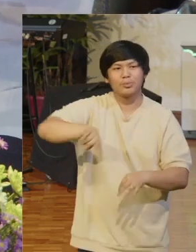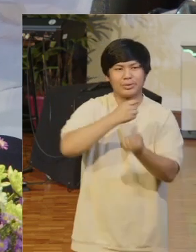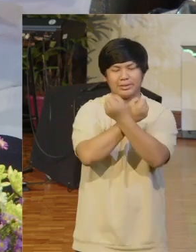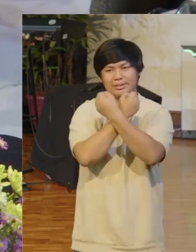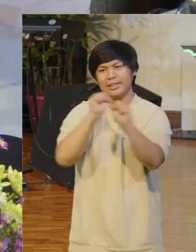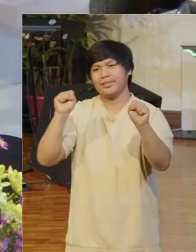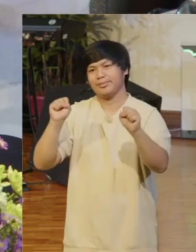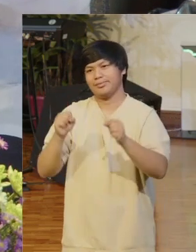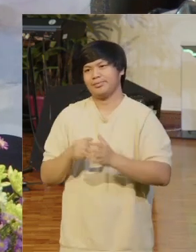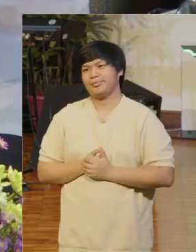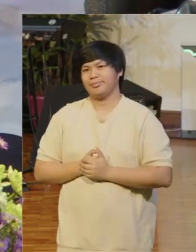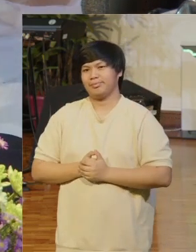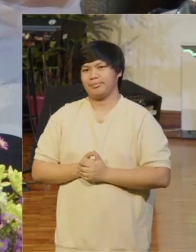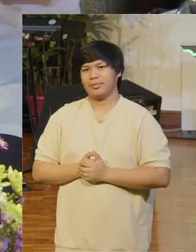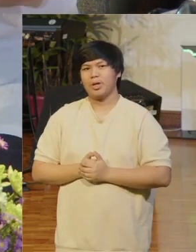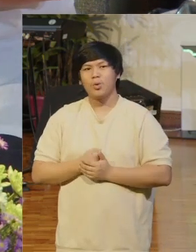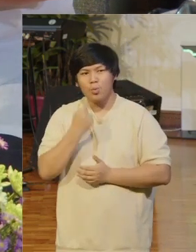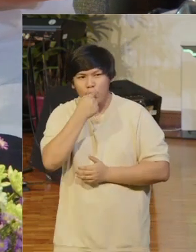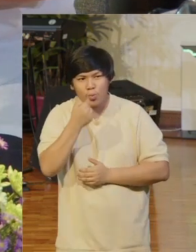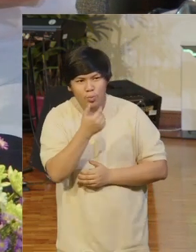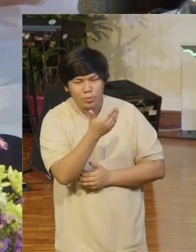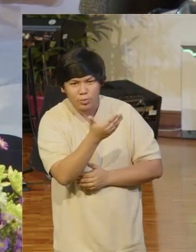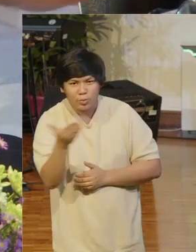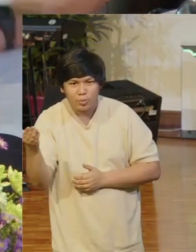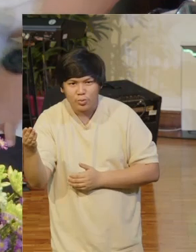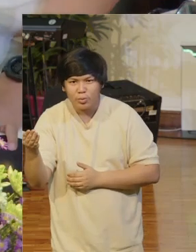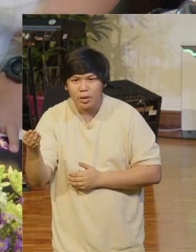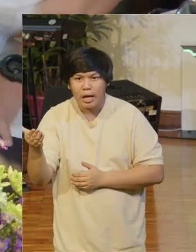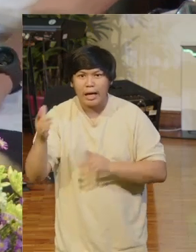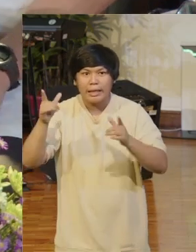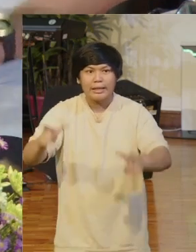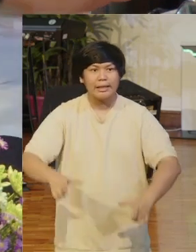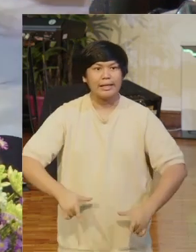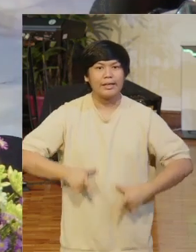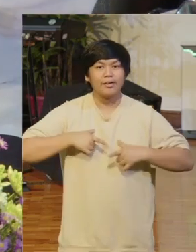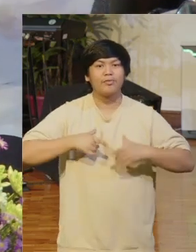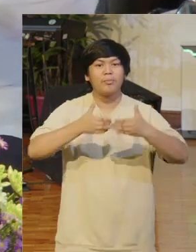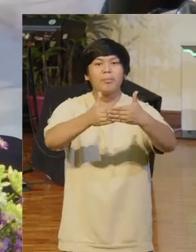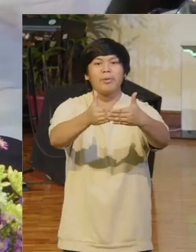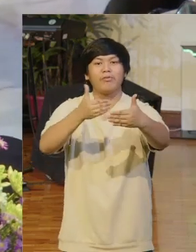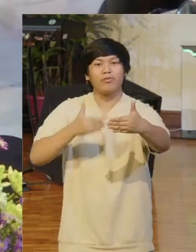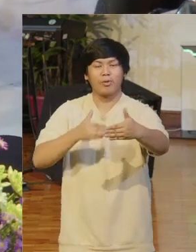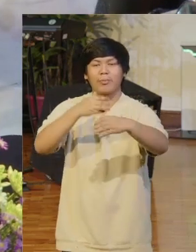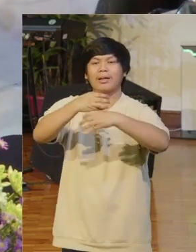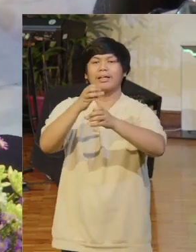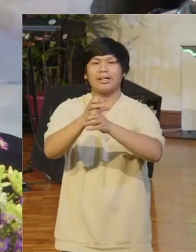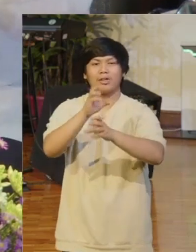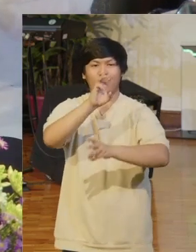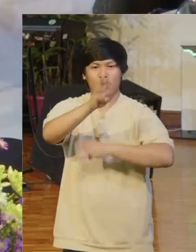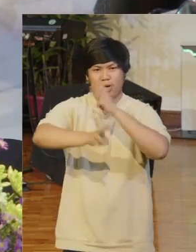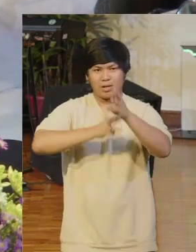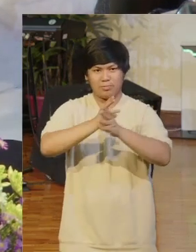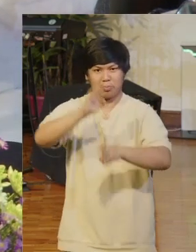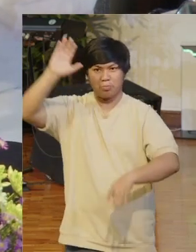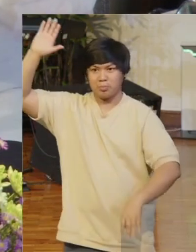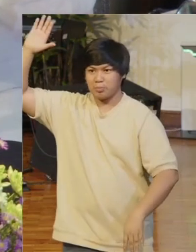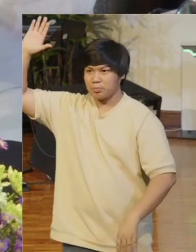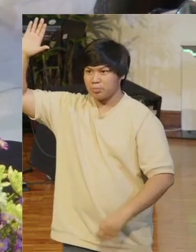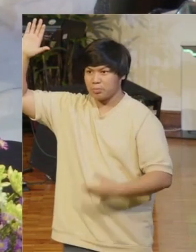His will. Sino ba sa inyo ang buhay na nung before the foundation of the world?